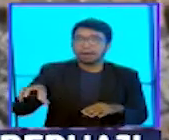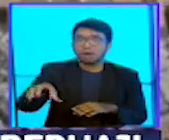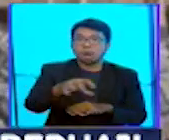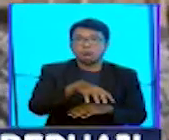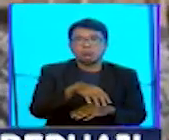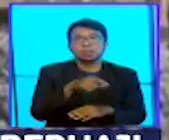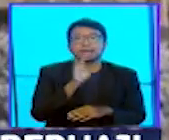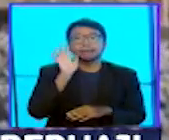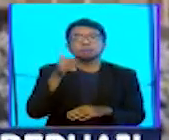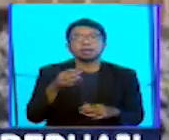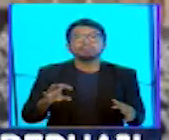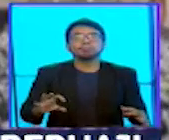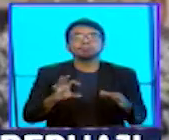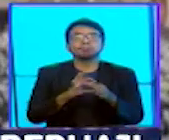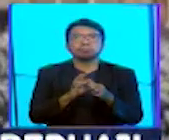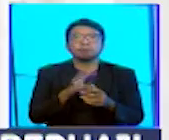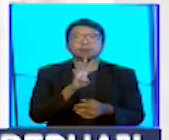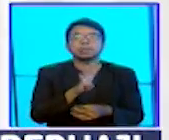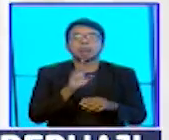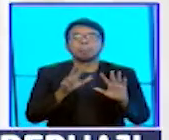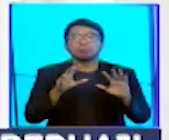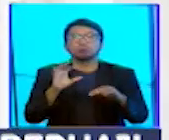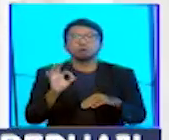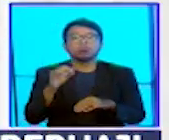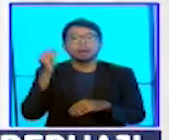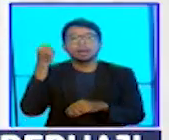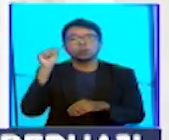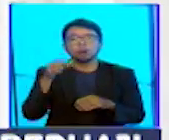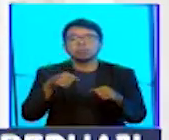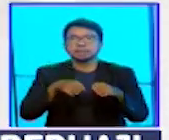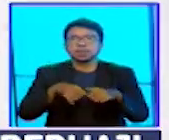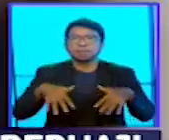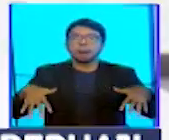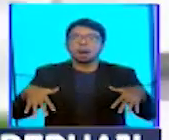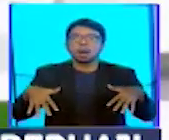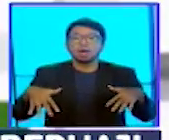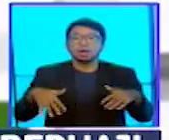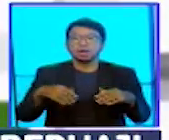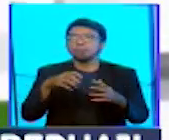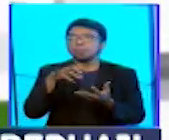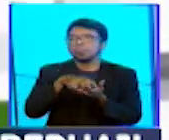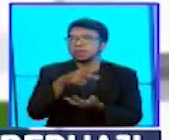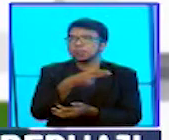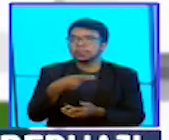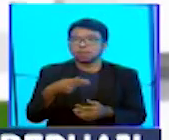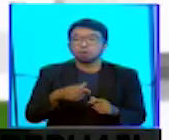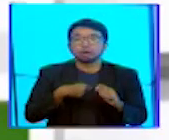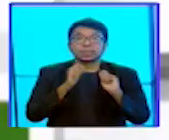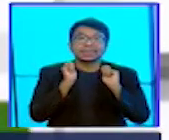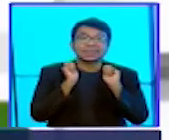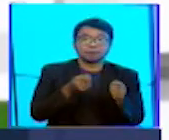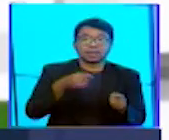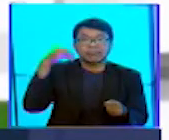dari 4.800 titik kantor cabang dan jaringan layanan milik PT Pos Indonesia untuk mendaftarkan diri menjadi jamaah haji dengan cepat